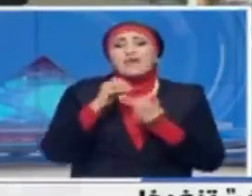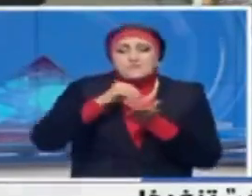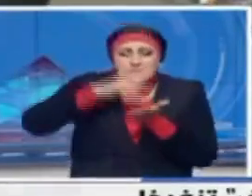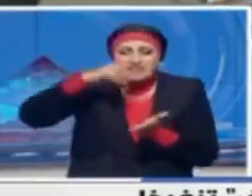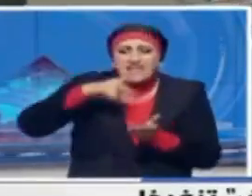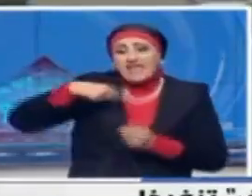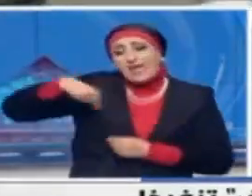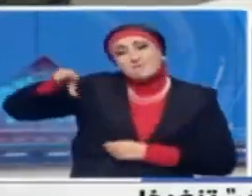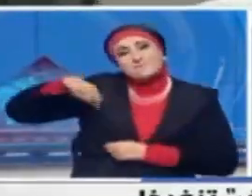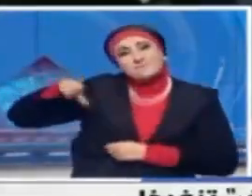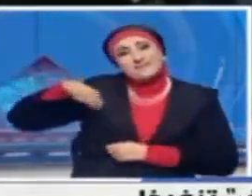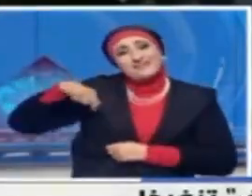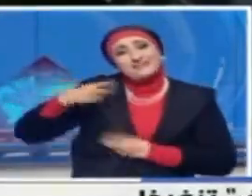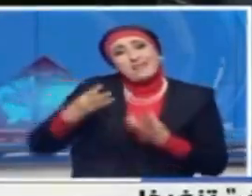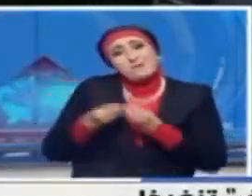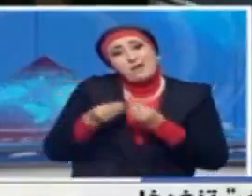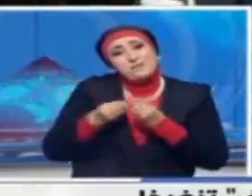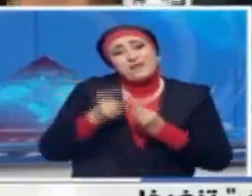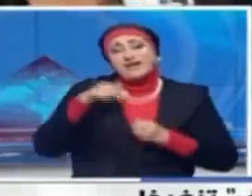انا